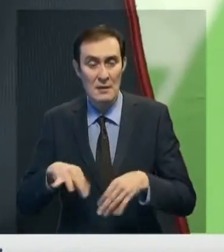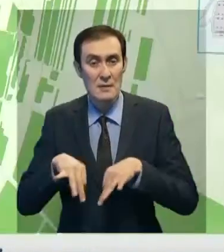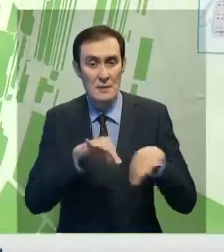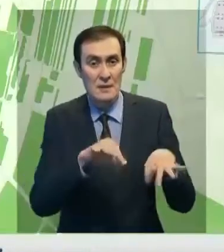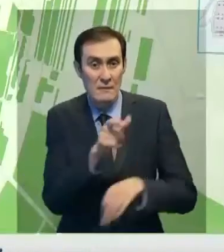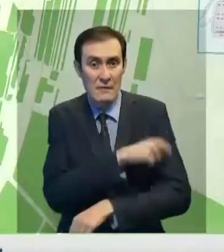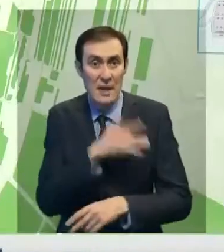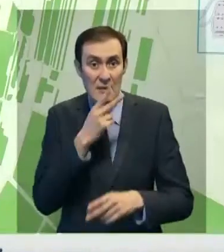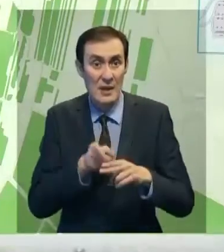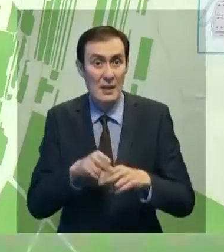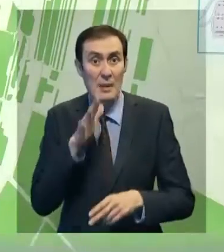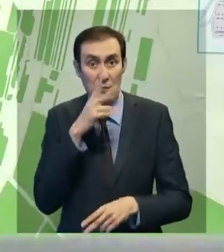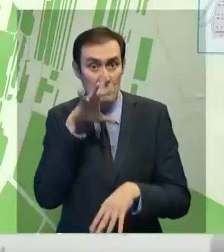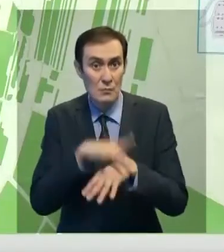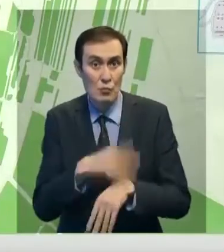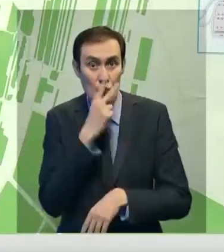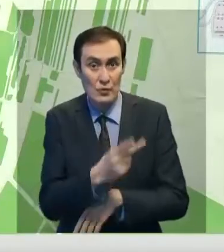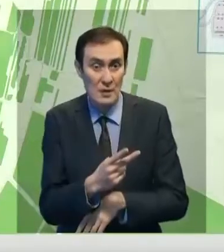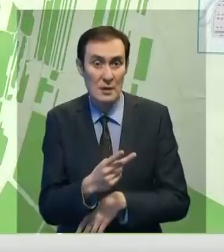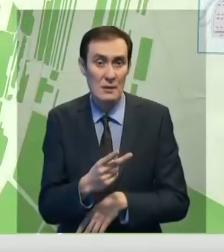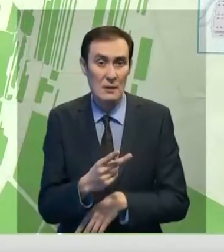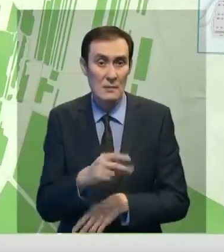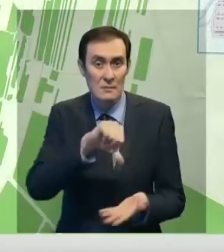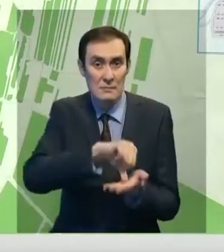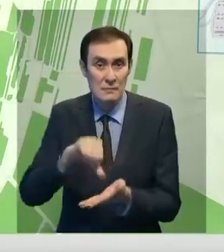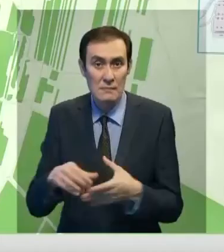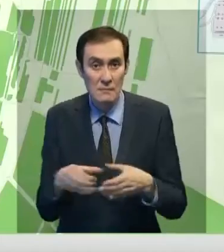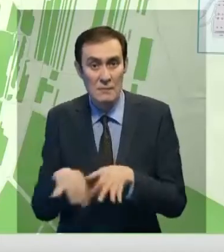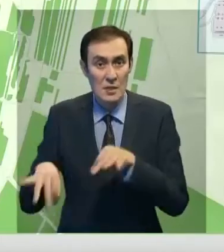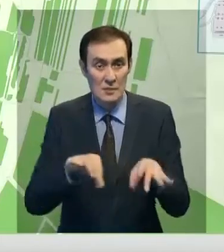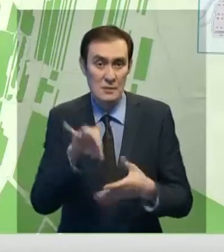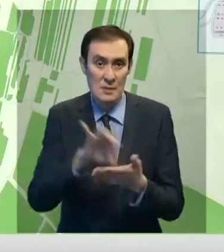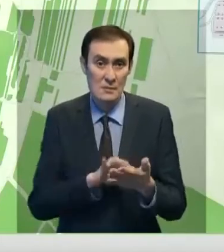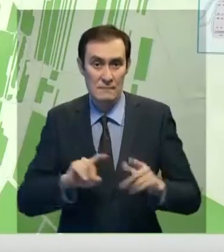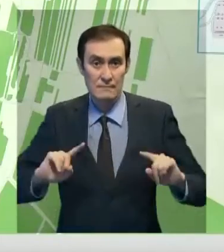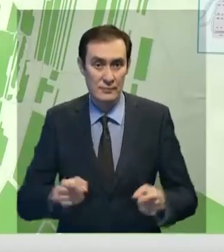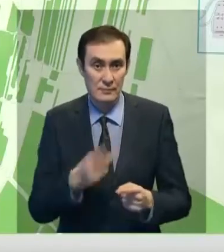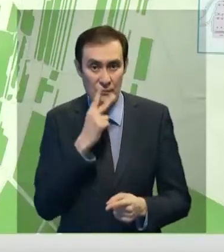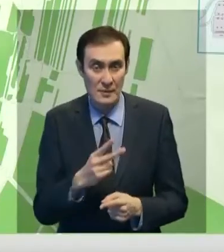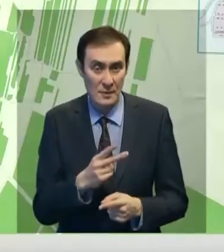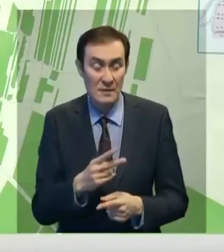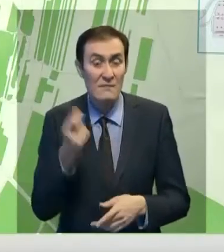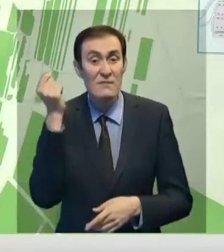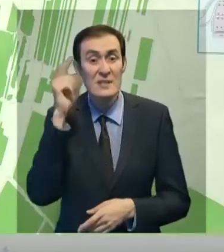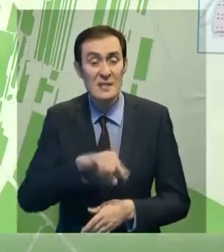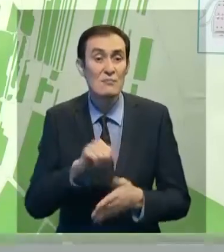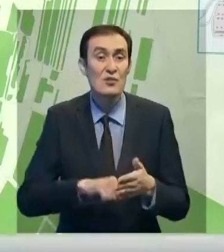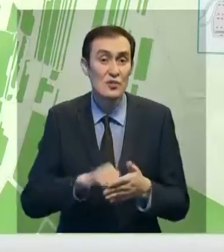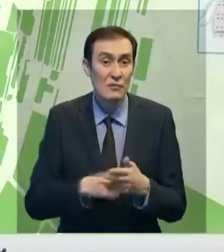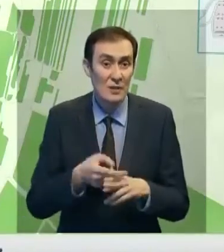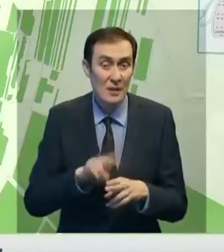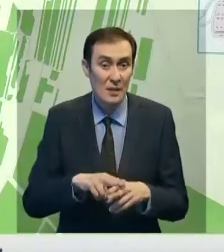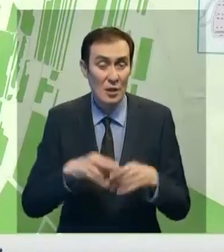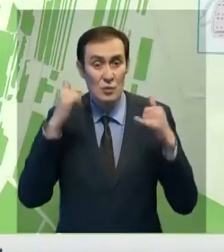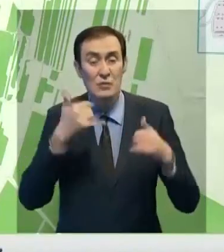и в этот момент они, значит, увидели подозрительно автомашину, остановили, и там уже был скот. И при выяснении, значит, обстоятельств всего, где